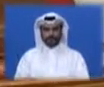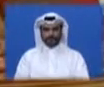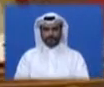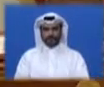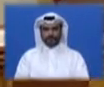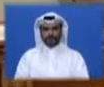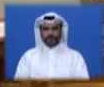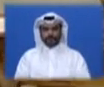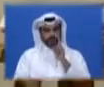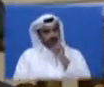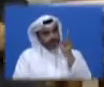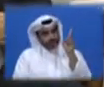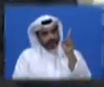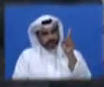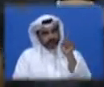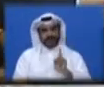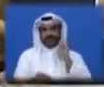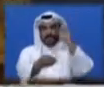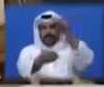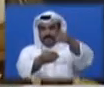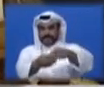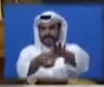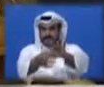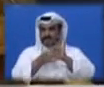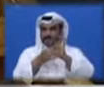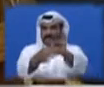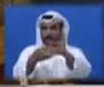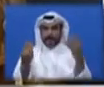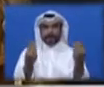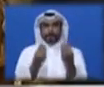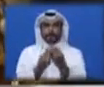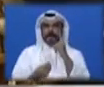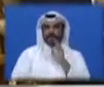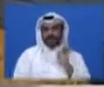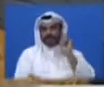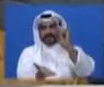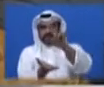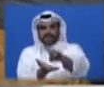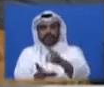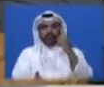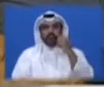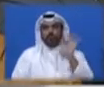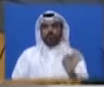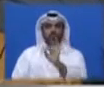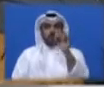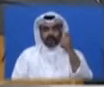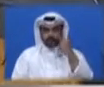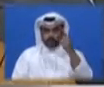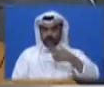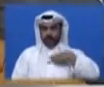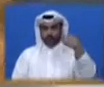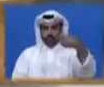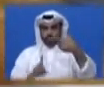والدوليه في اطار مد جسور التعاون والتواصل الخارجي زار معالي نائب رئيس الوزراء ومدير